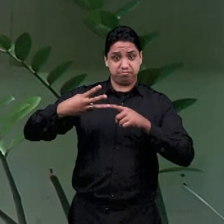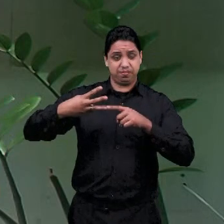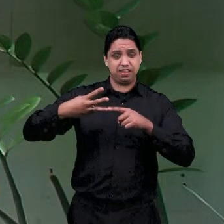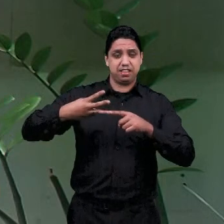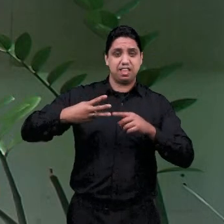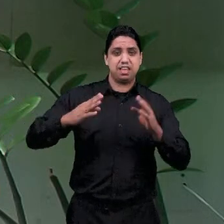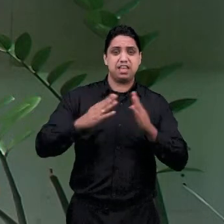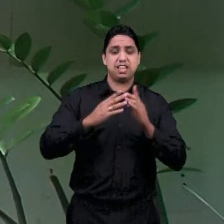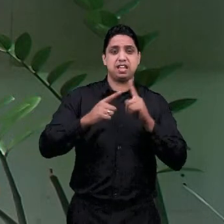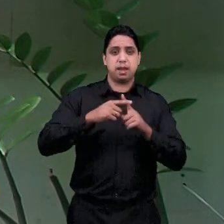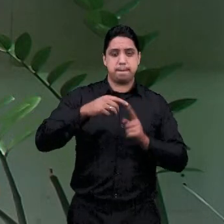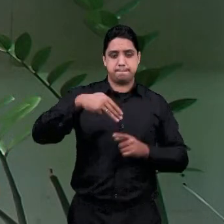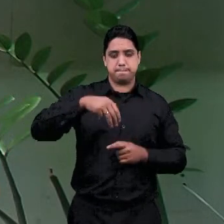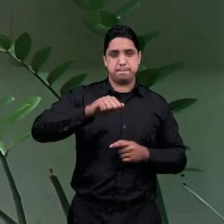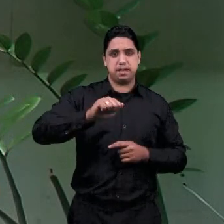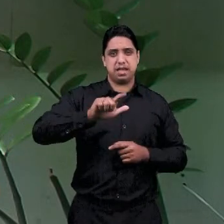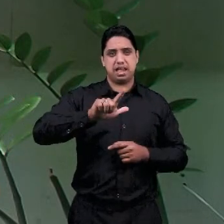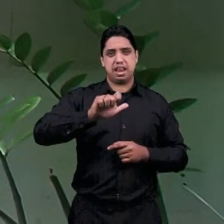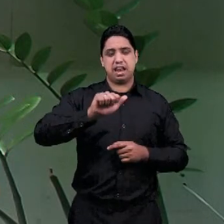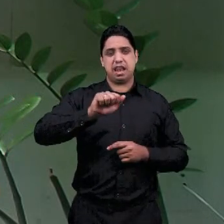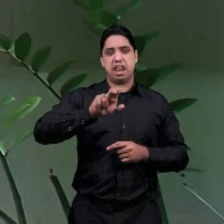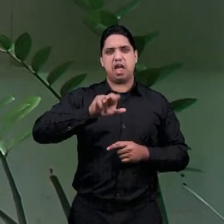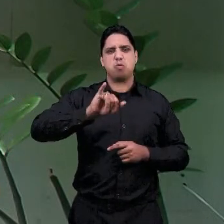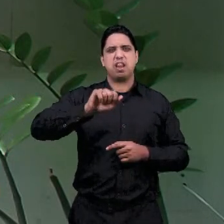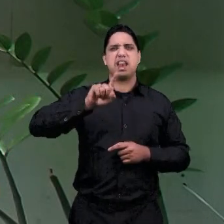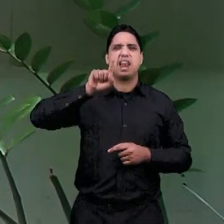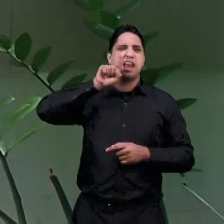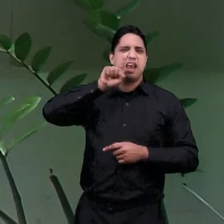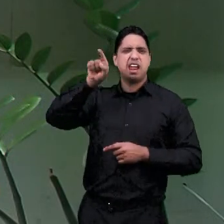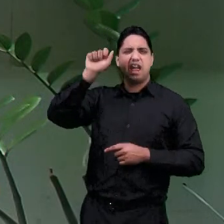Malawi, dans la province